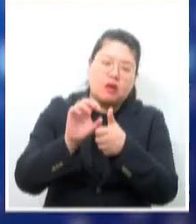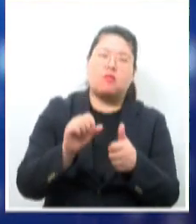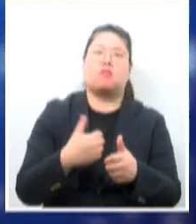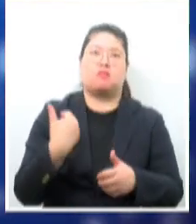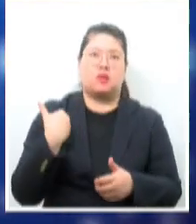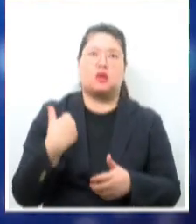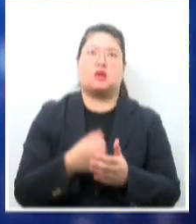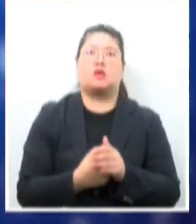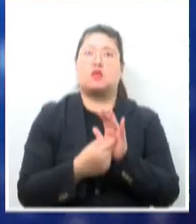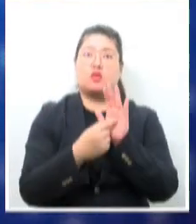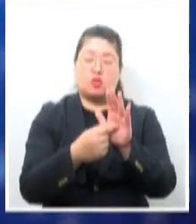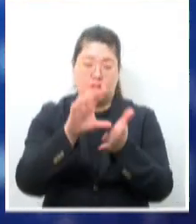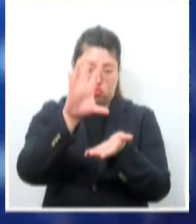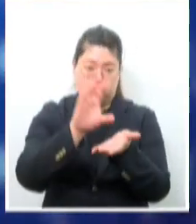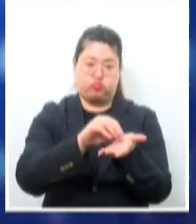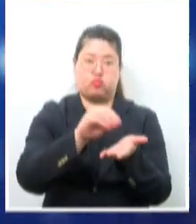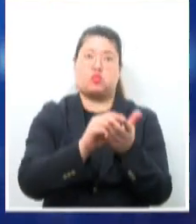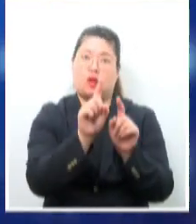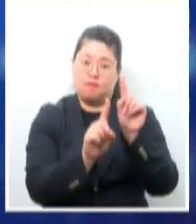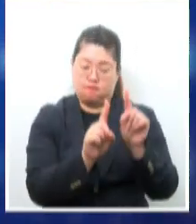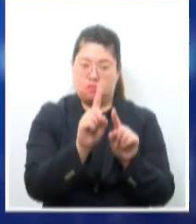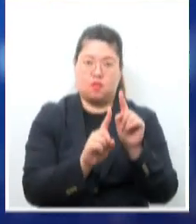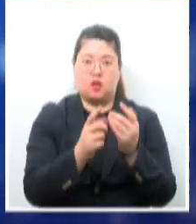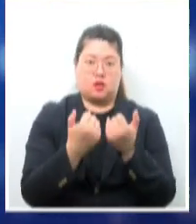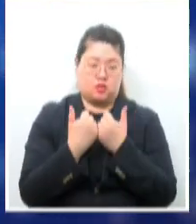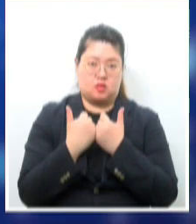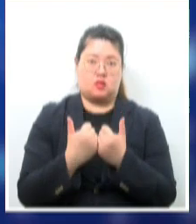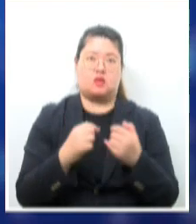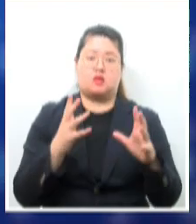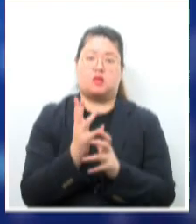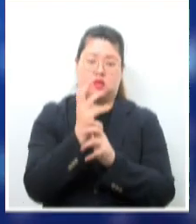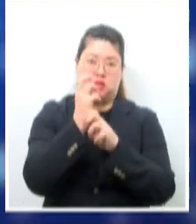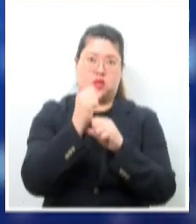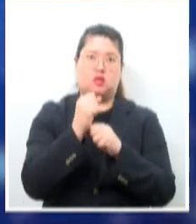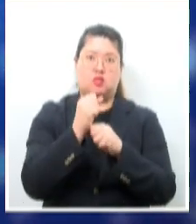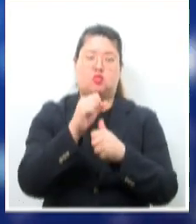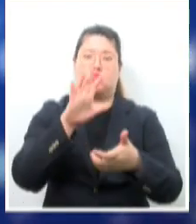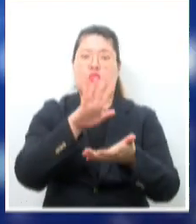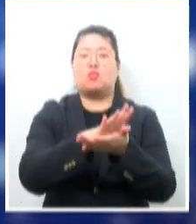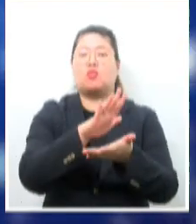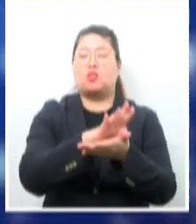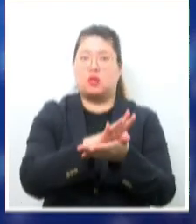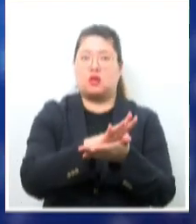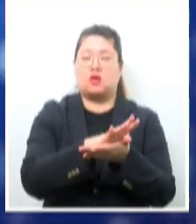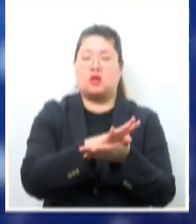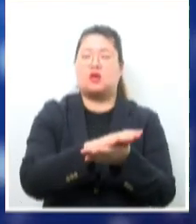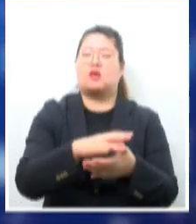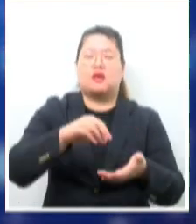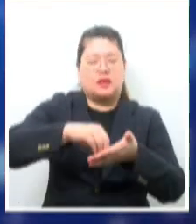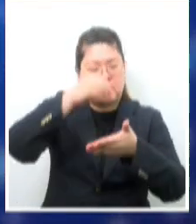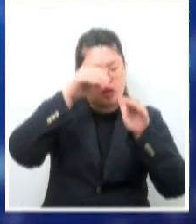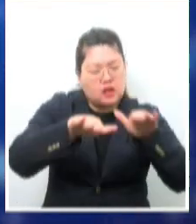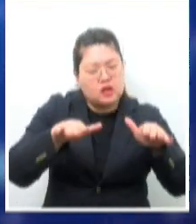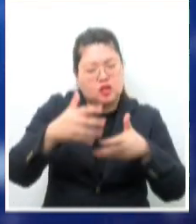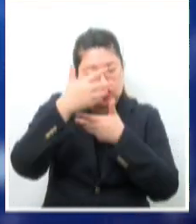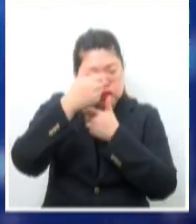ตัวอย่างของข้อมูลที่เราทำการประเมินนะคะเราก็จะมีการสรุปข้อมูลเป็นรายโรงเรียนค่ะมีการสรุปความชอบความถนัดของน้องๆ